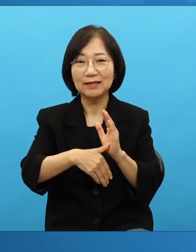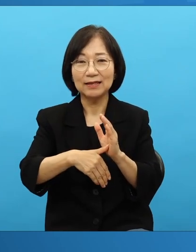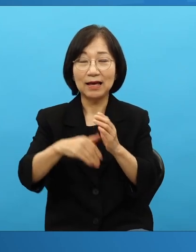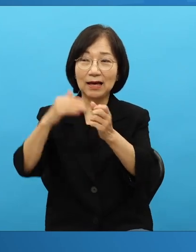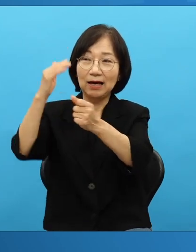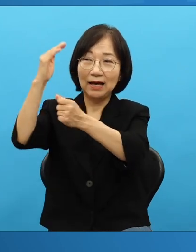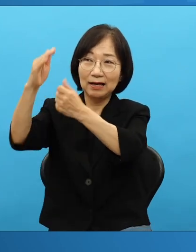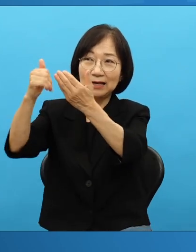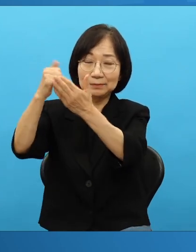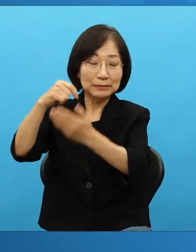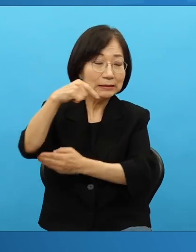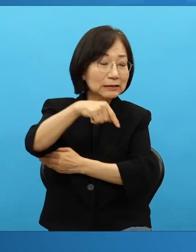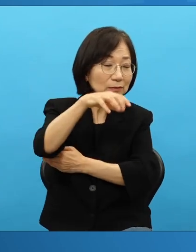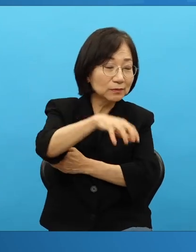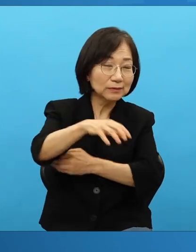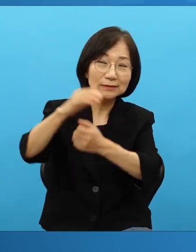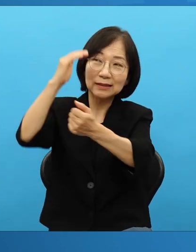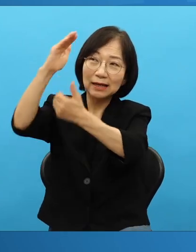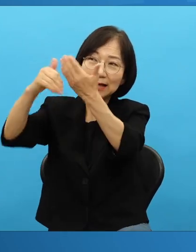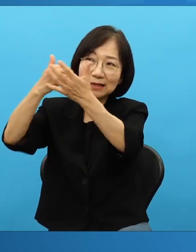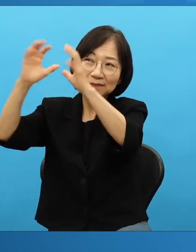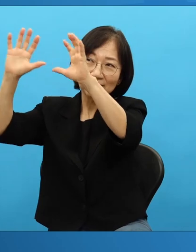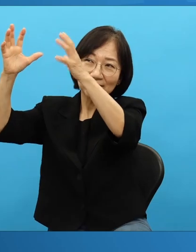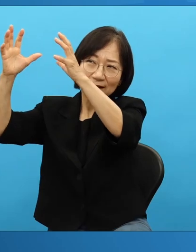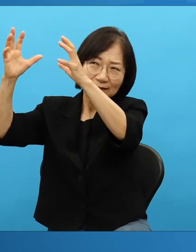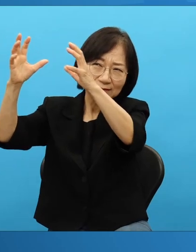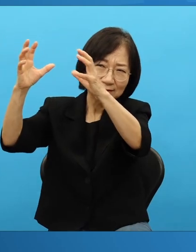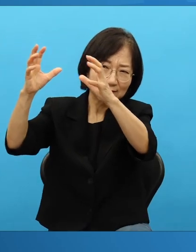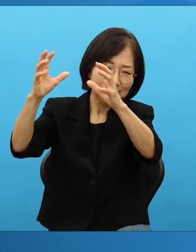그게 하나님의 나라를 이루는 거예요.